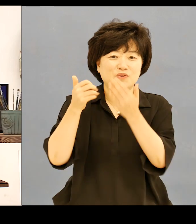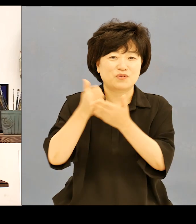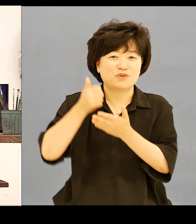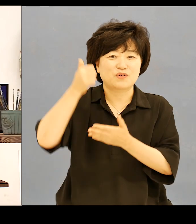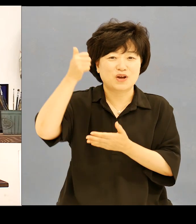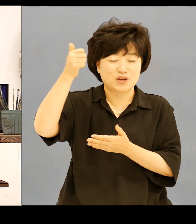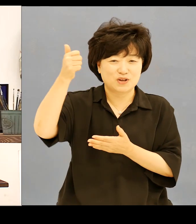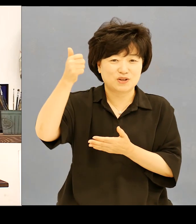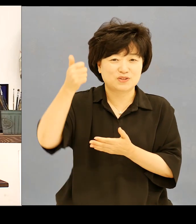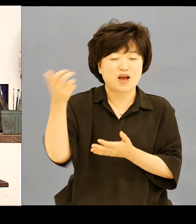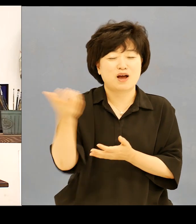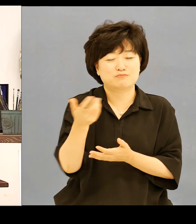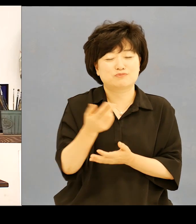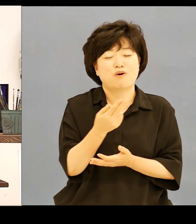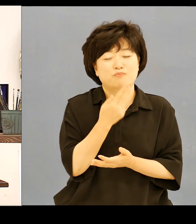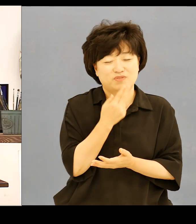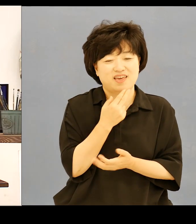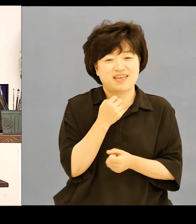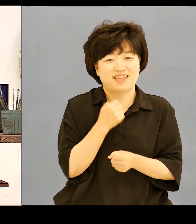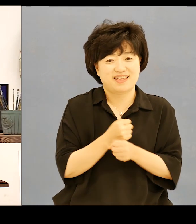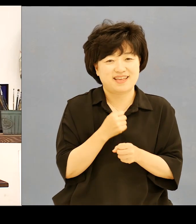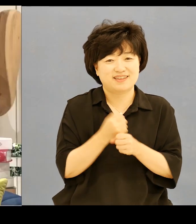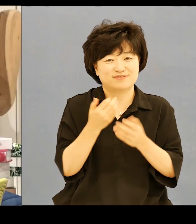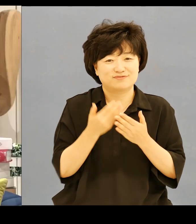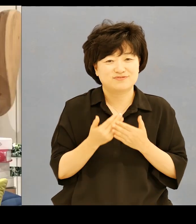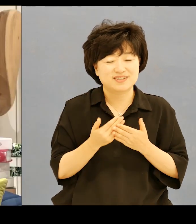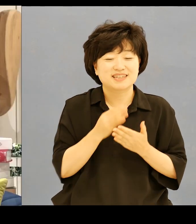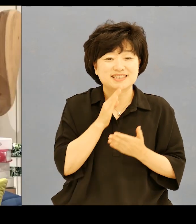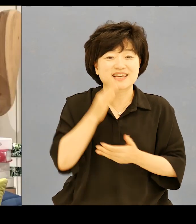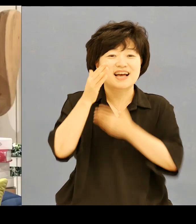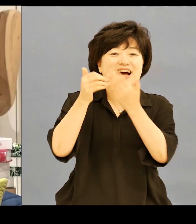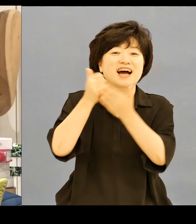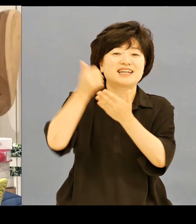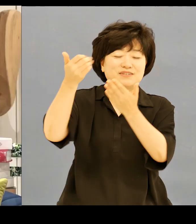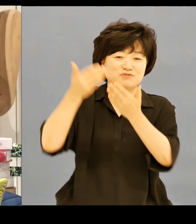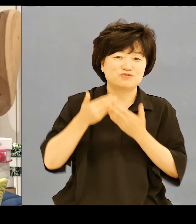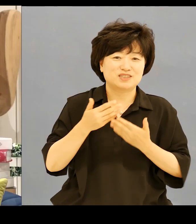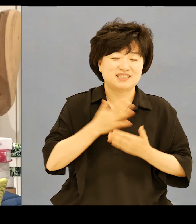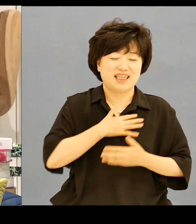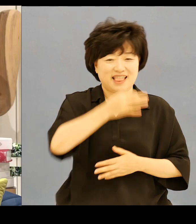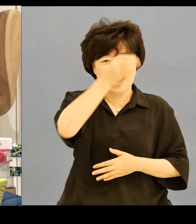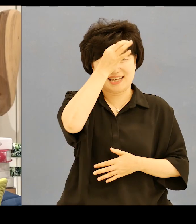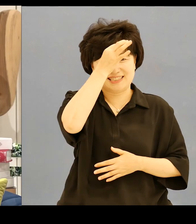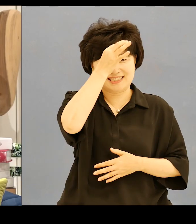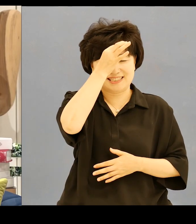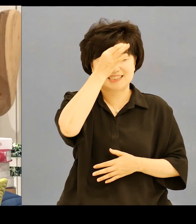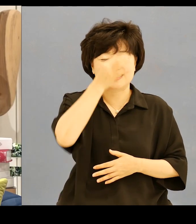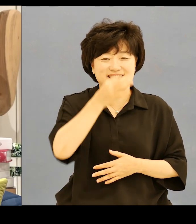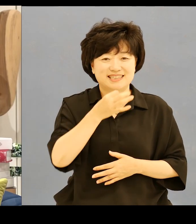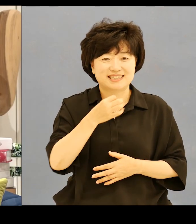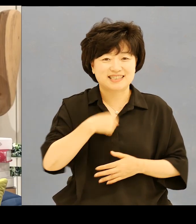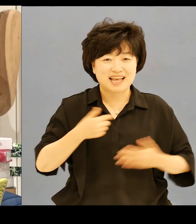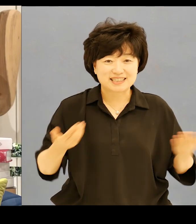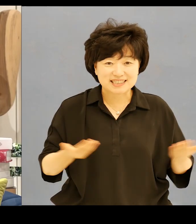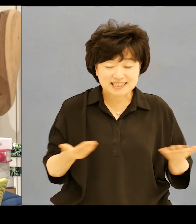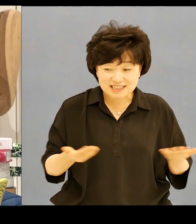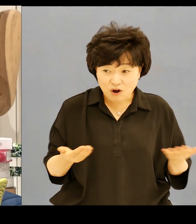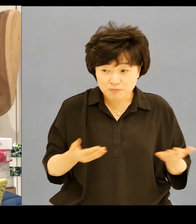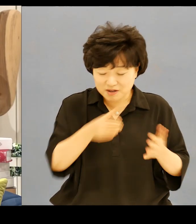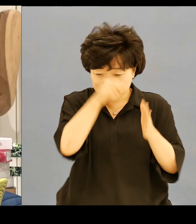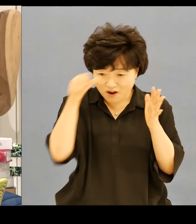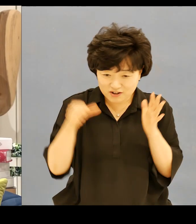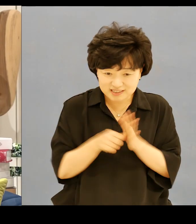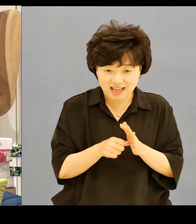하나님이 안 아프게 해주시는 거죠. 그래서 이게 주님이 주신 나의 달란트가 아닌가. 저는 제 직업을 찾지